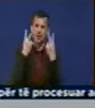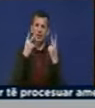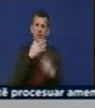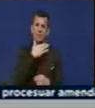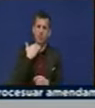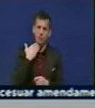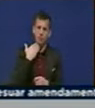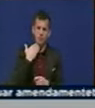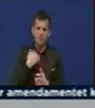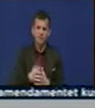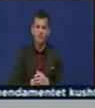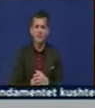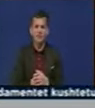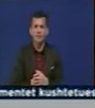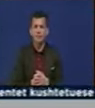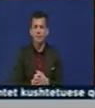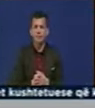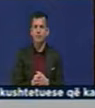mes nesh.